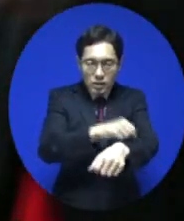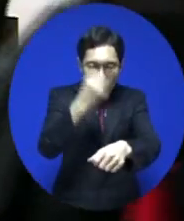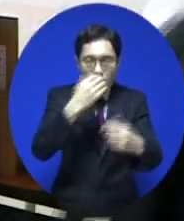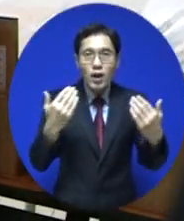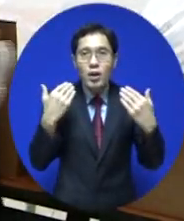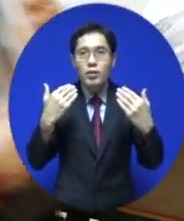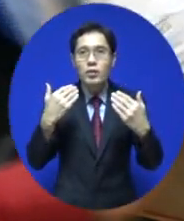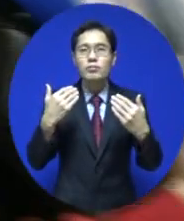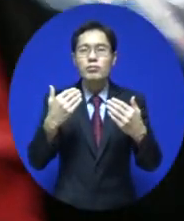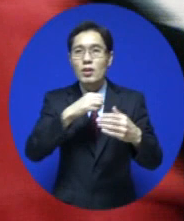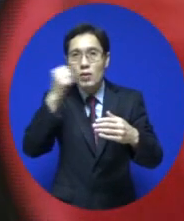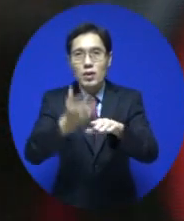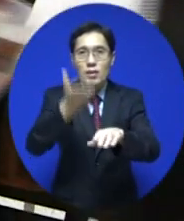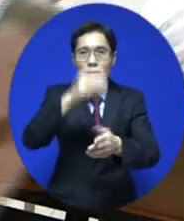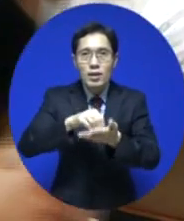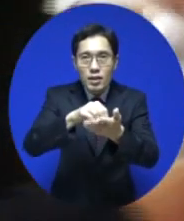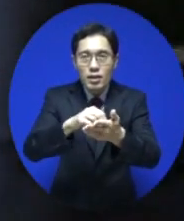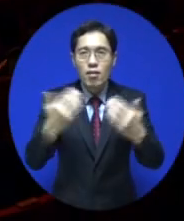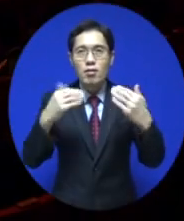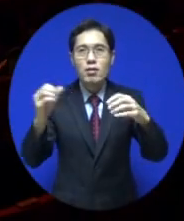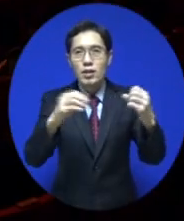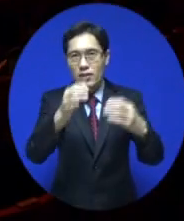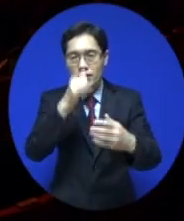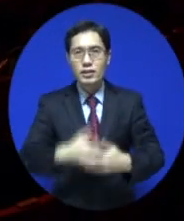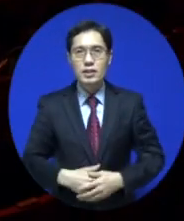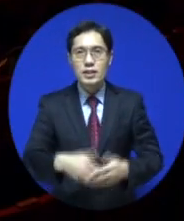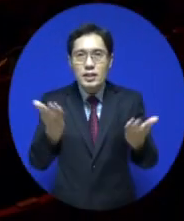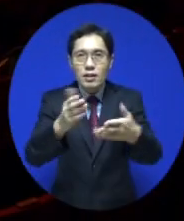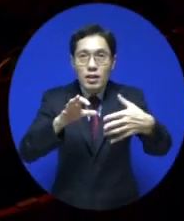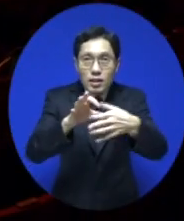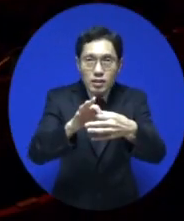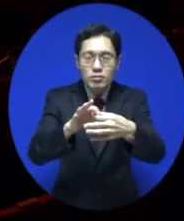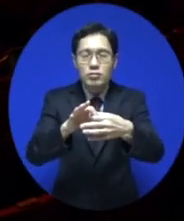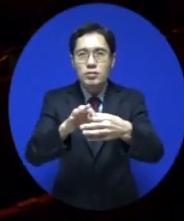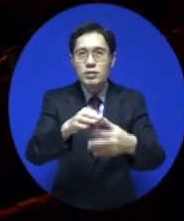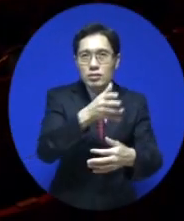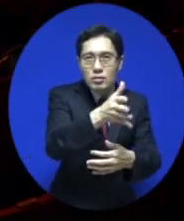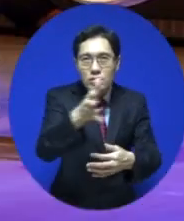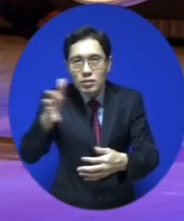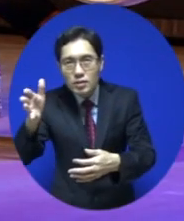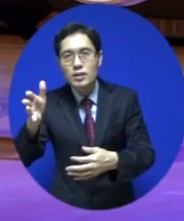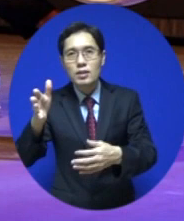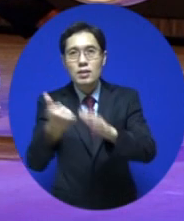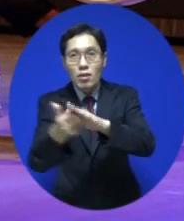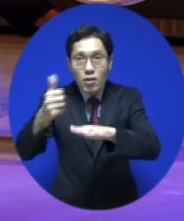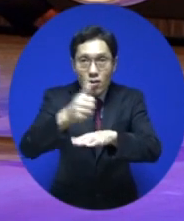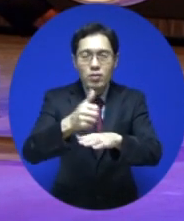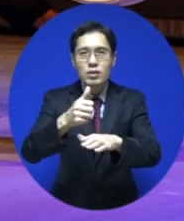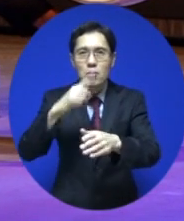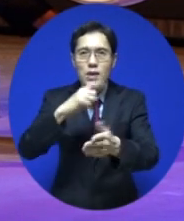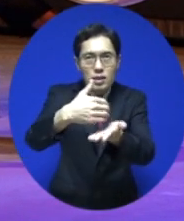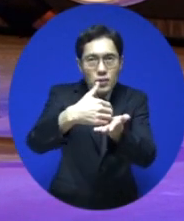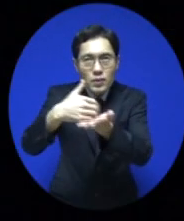성공한 선배들이 참여해 함께 이야기를 나누는 토크 콘서트. 직업계고 출신 각 분야의 성공 멘토들의 가장